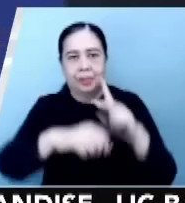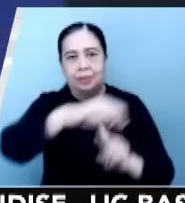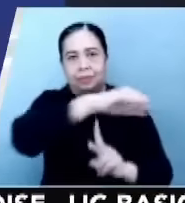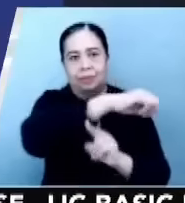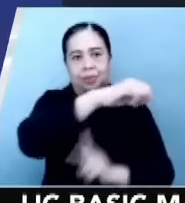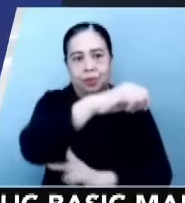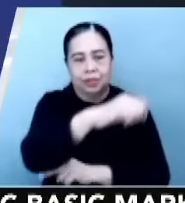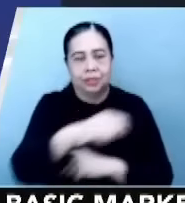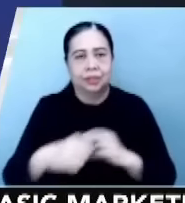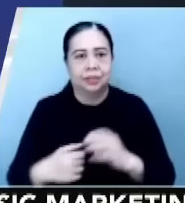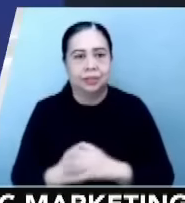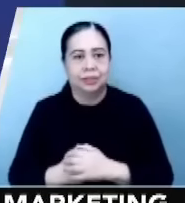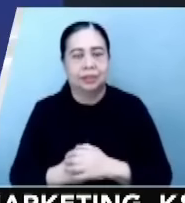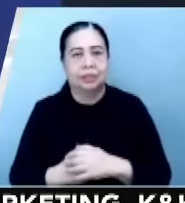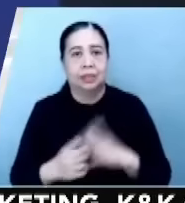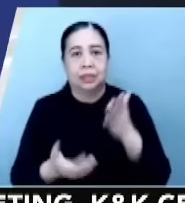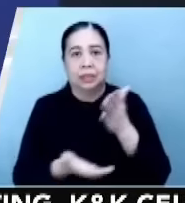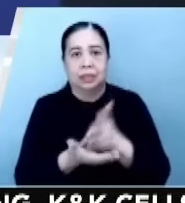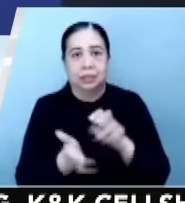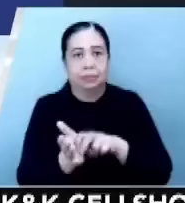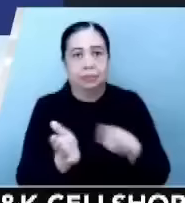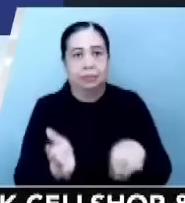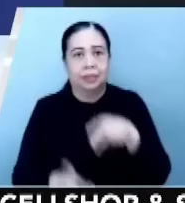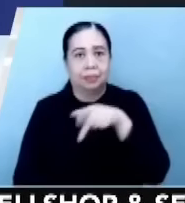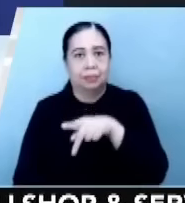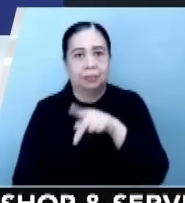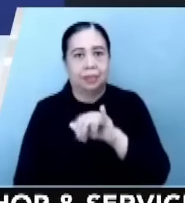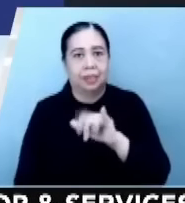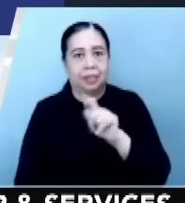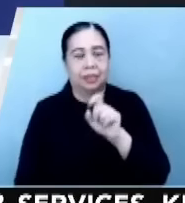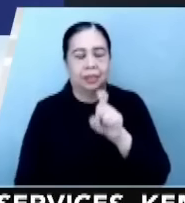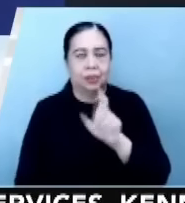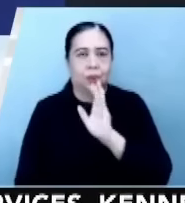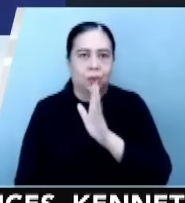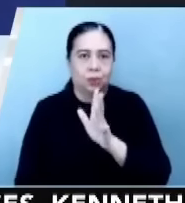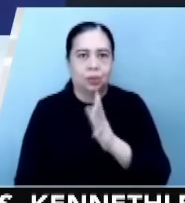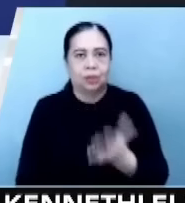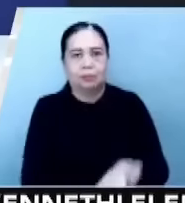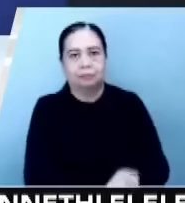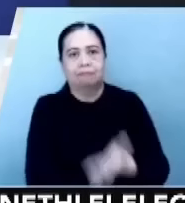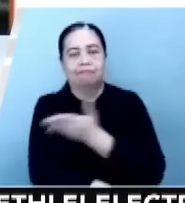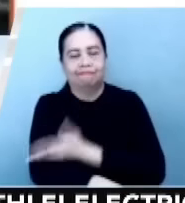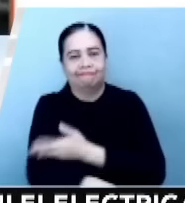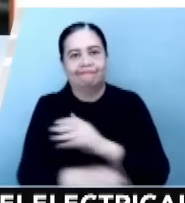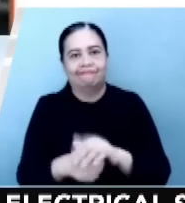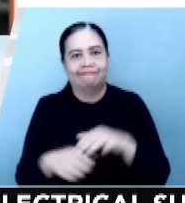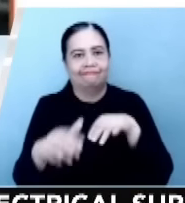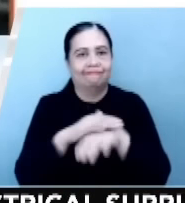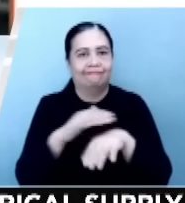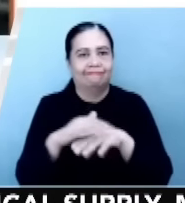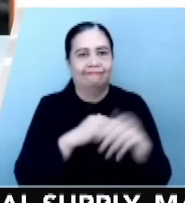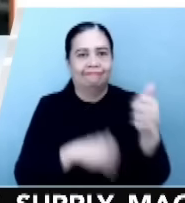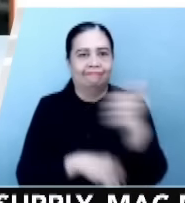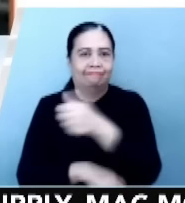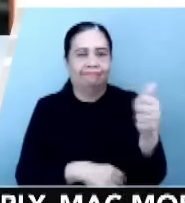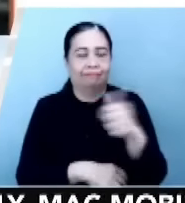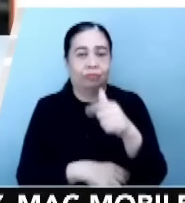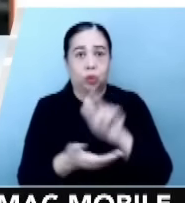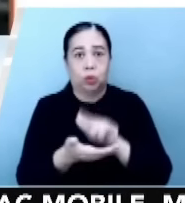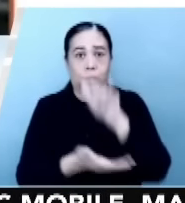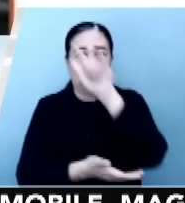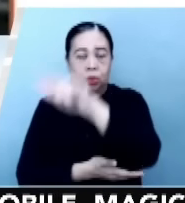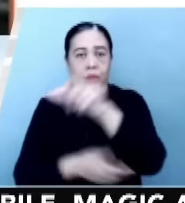in PITX, it will really improve accessibility. Sa mga pa-airport, pwedeng bumaba sa